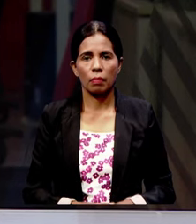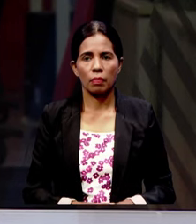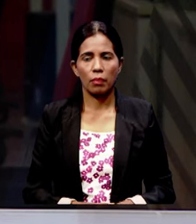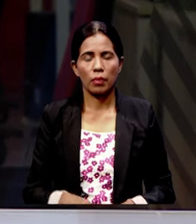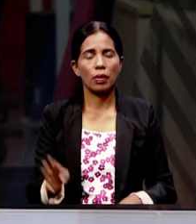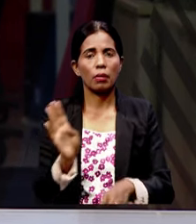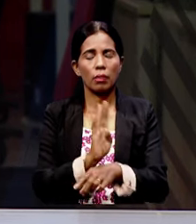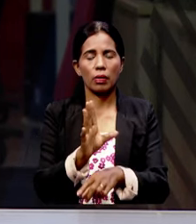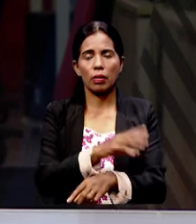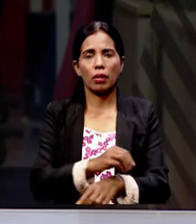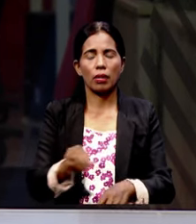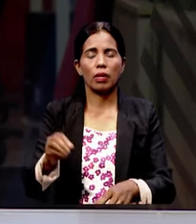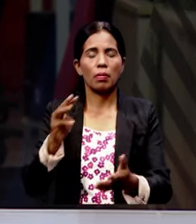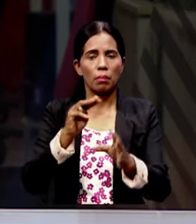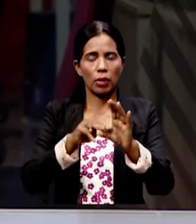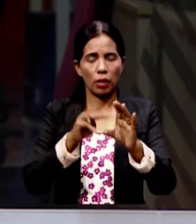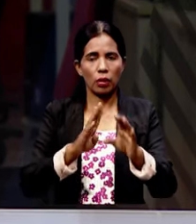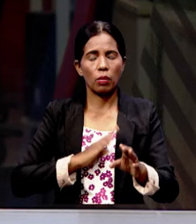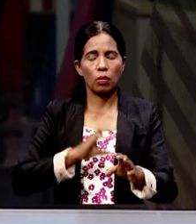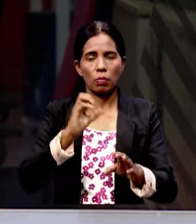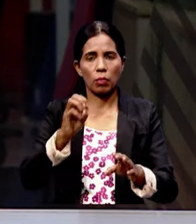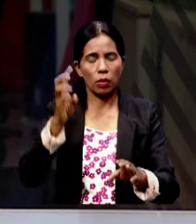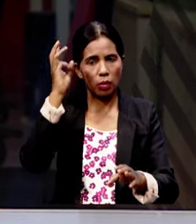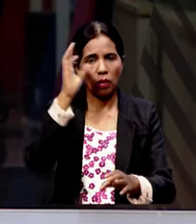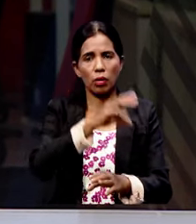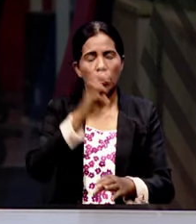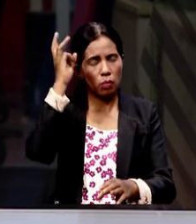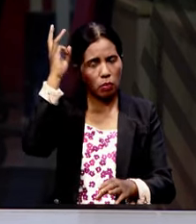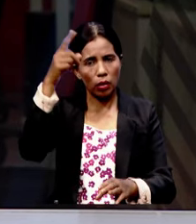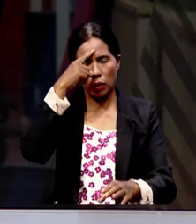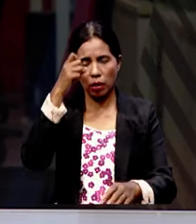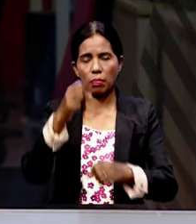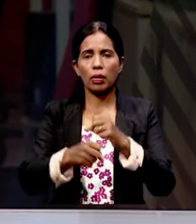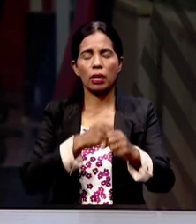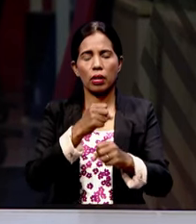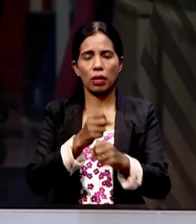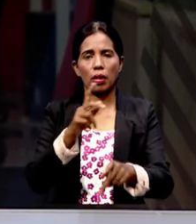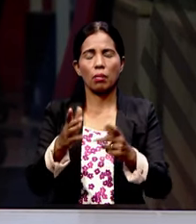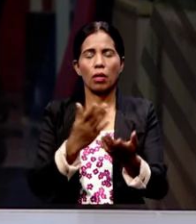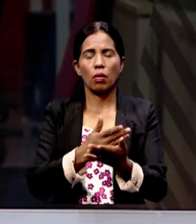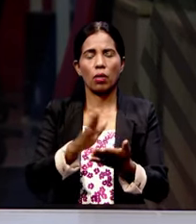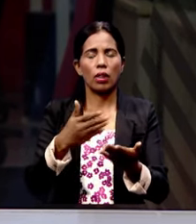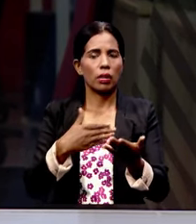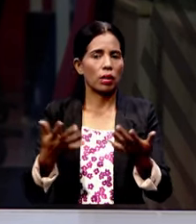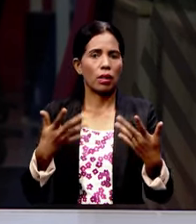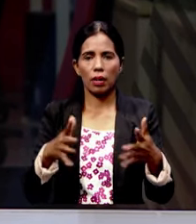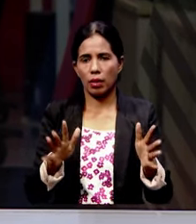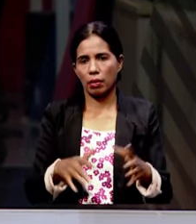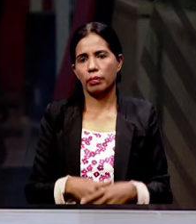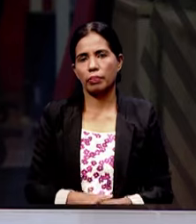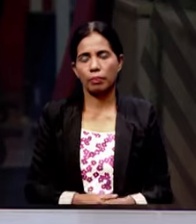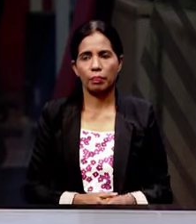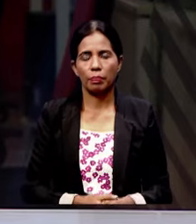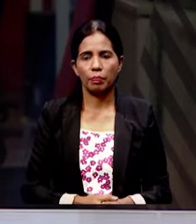Negociantes sira ia eix mercado com moro no aimutin preocupa tamba tina ne comprador so sasasan menos.